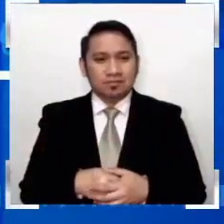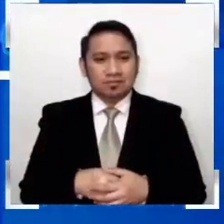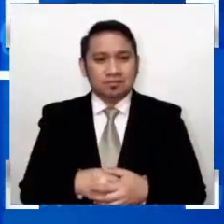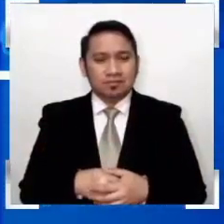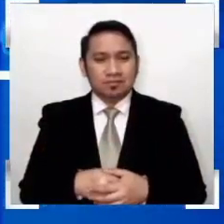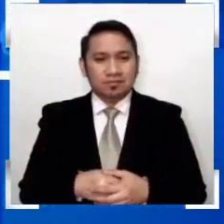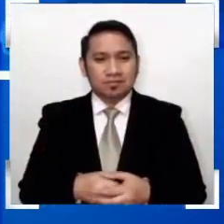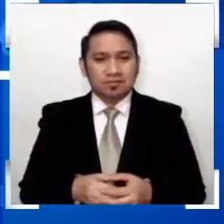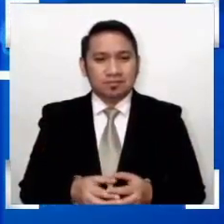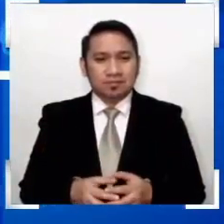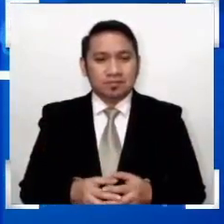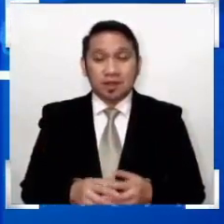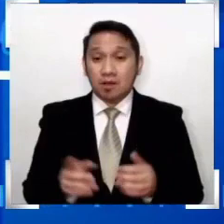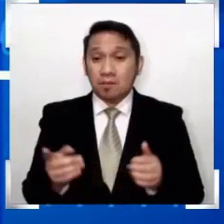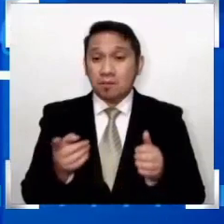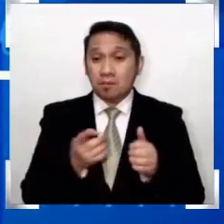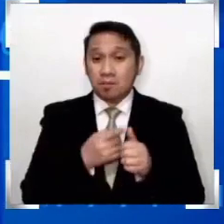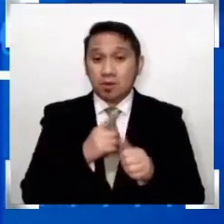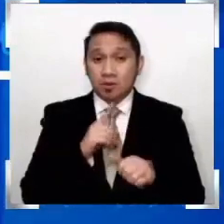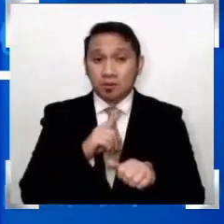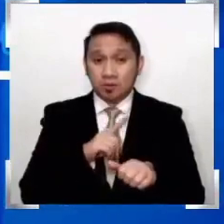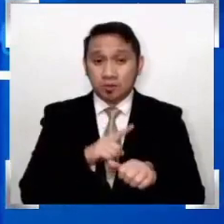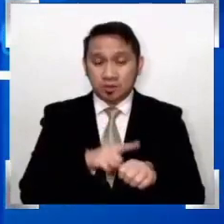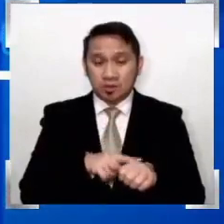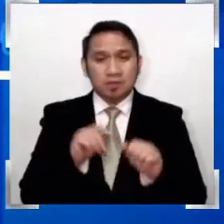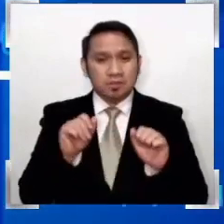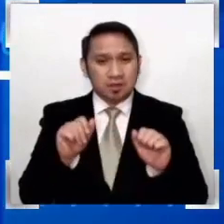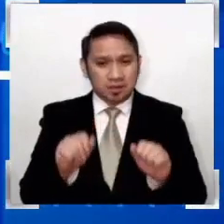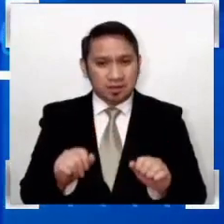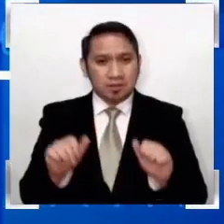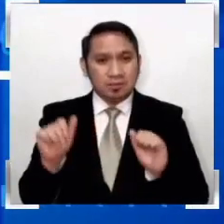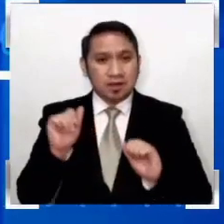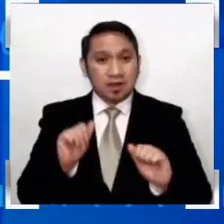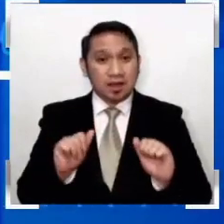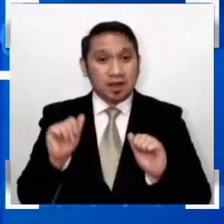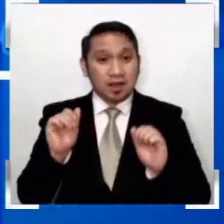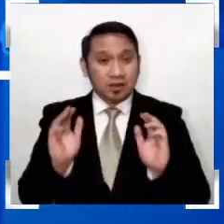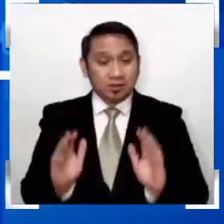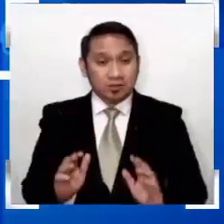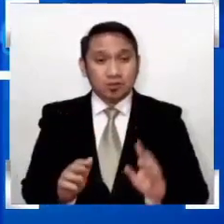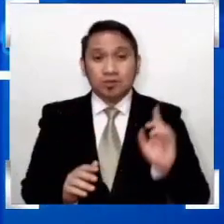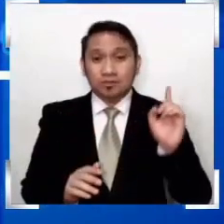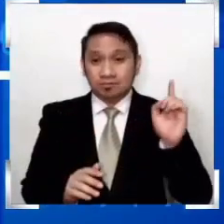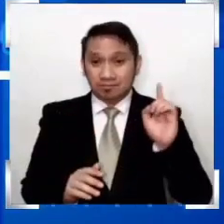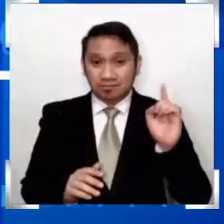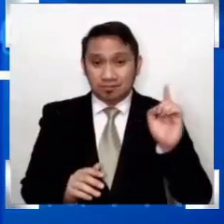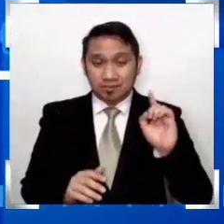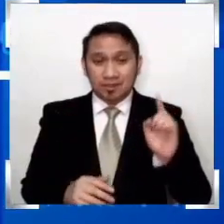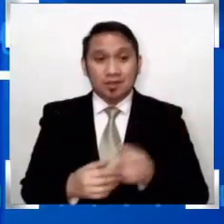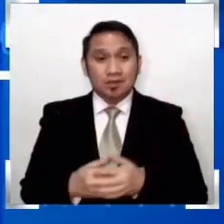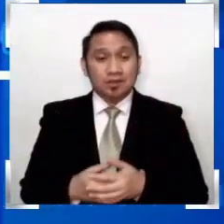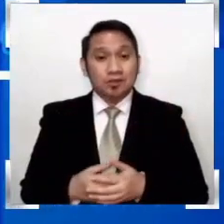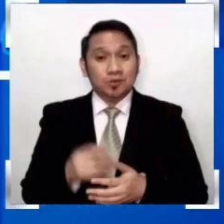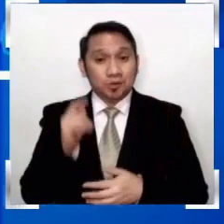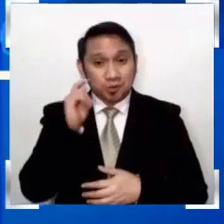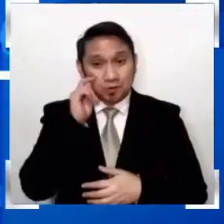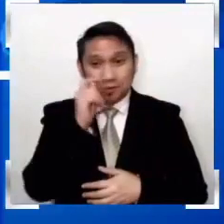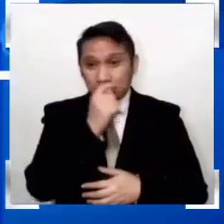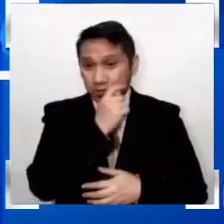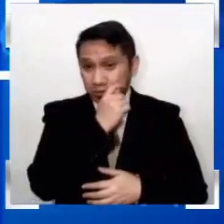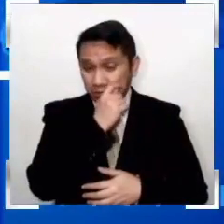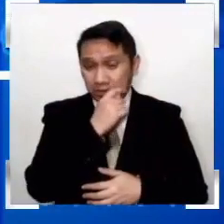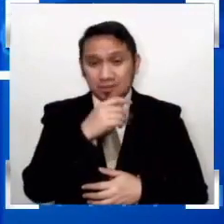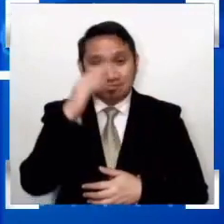For the first time, makakasamang umarte ni Carmina Villaruel ang kanyang kambal na sina Mavi and